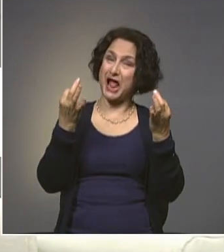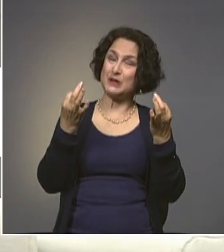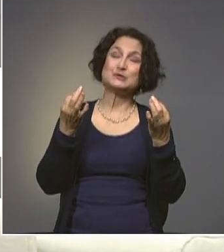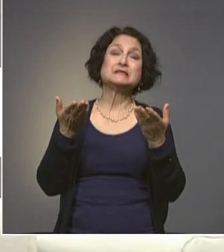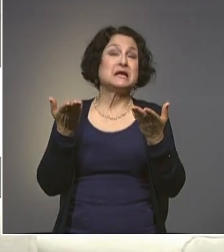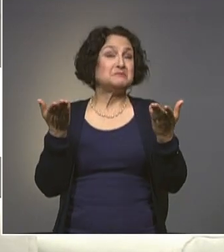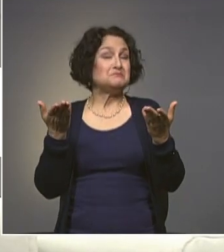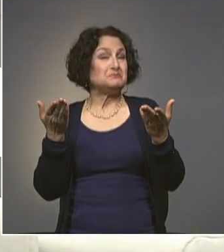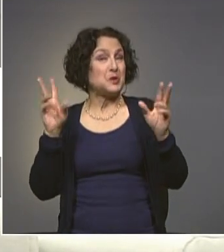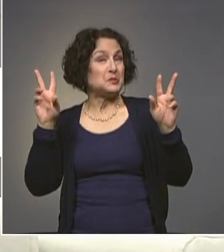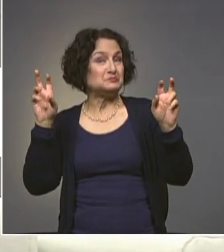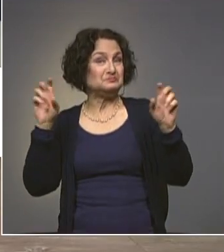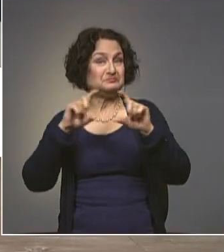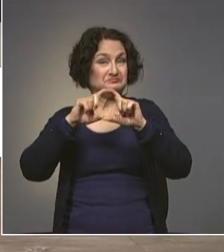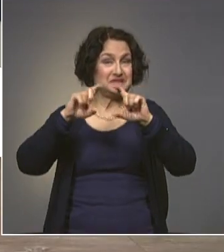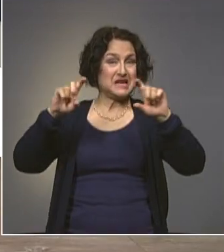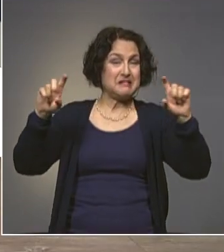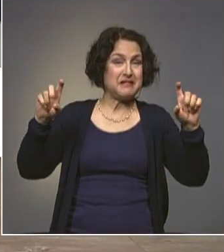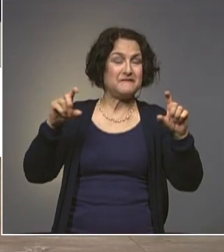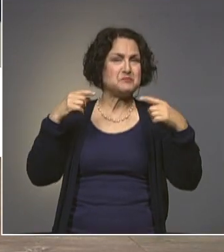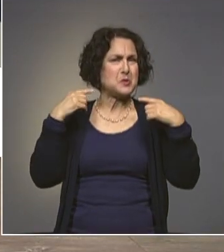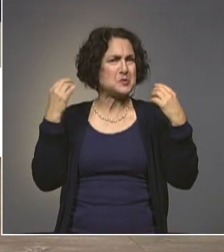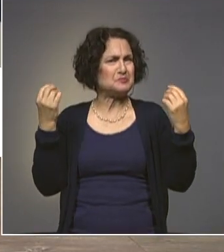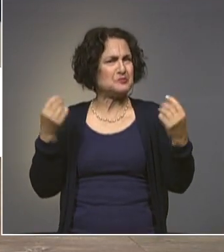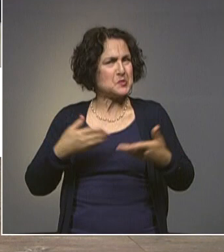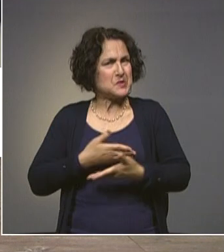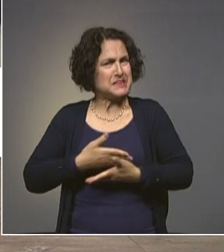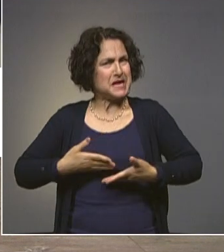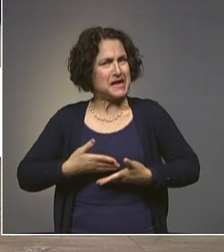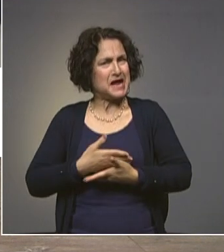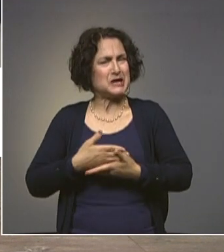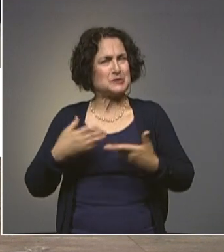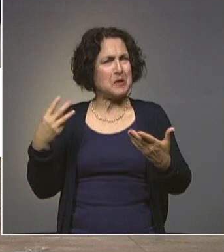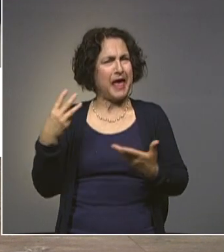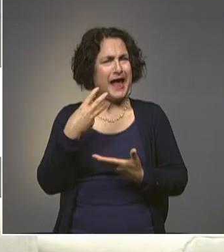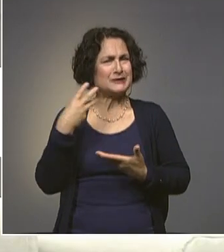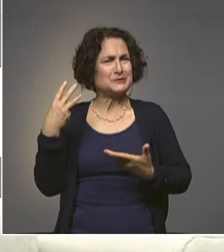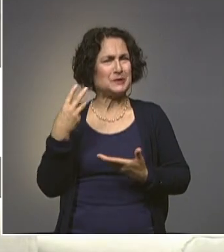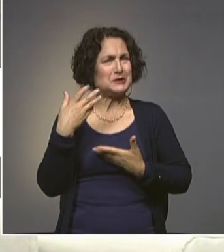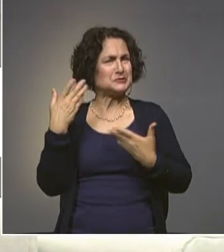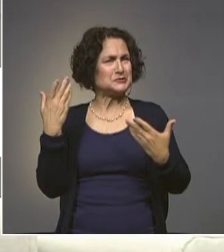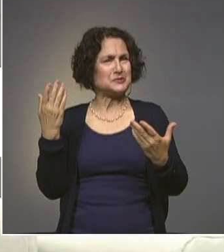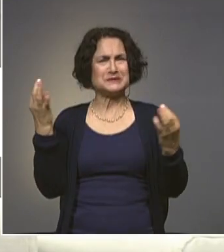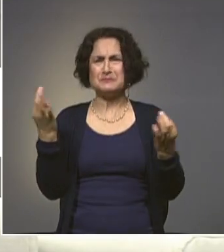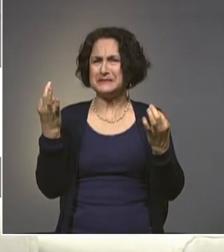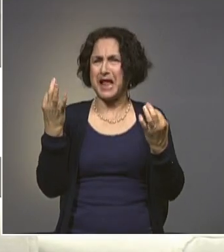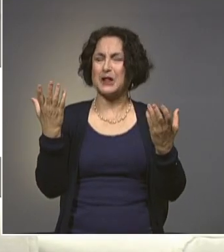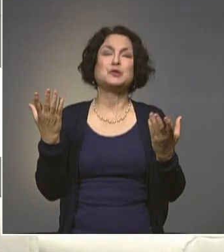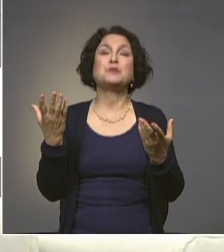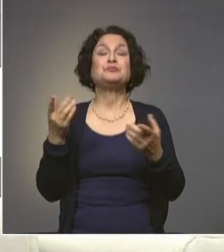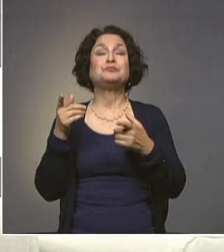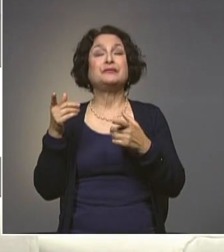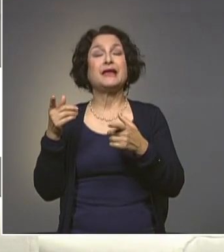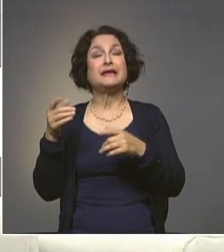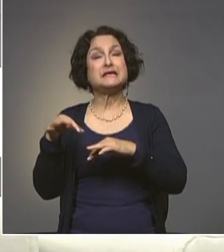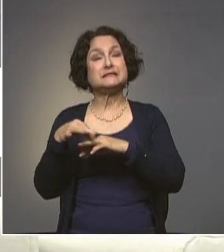е заглавието. «Китара от Полисандрово дърво». От Полисандрово дърво. Много, много да, екзотично. Тук има нещо много любопитно. Между другото, детайл, съпругът ти